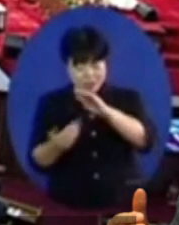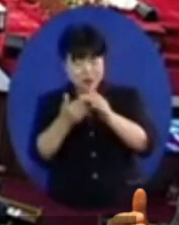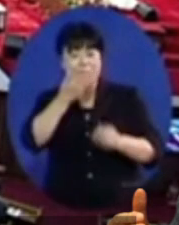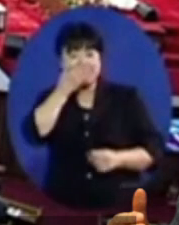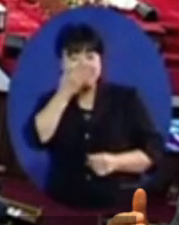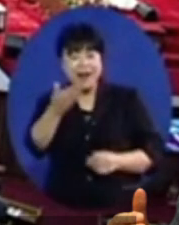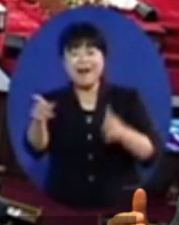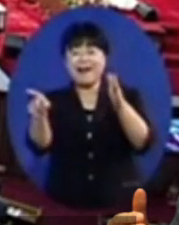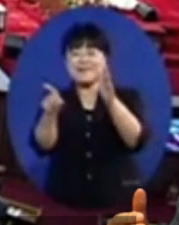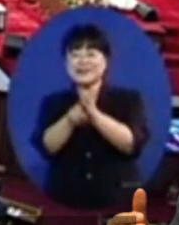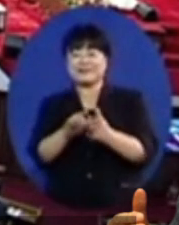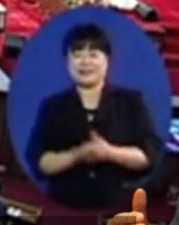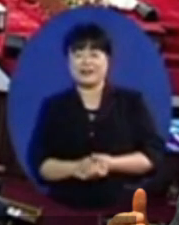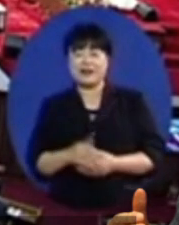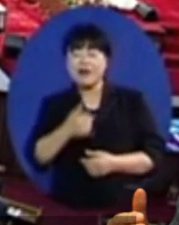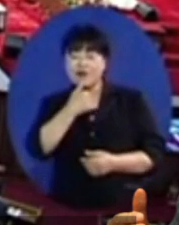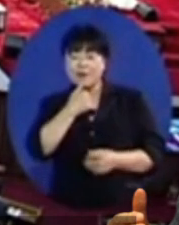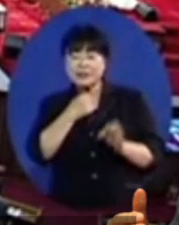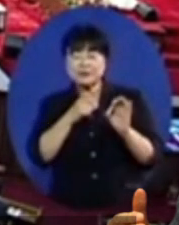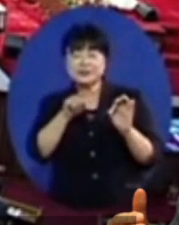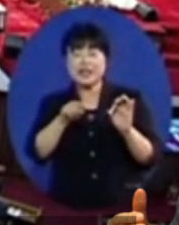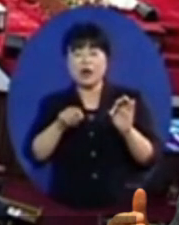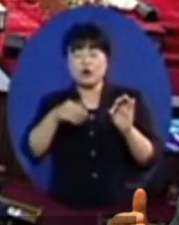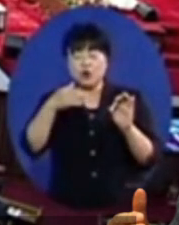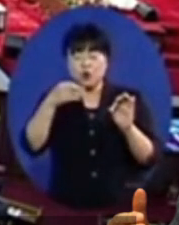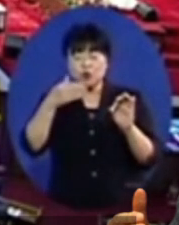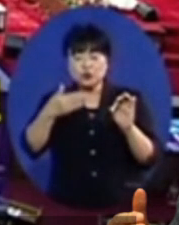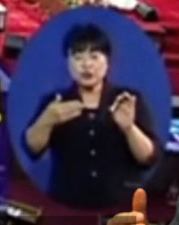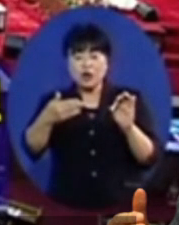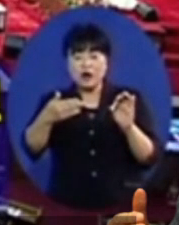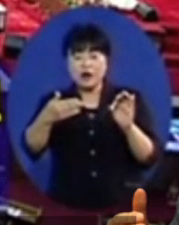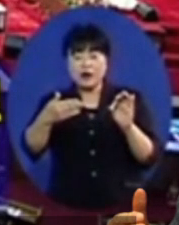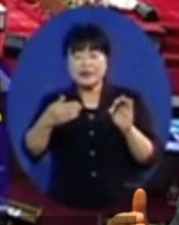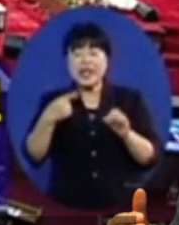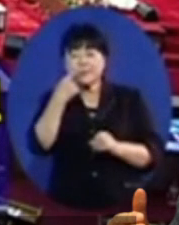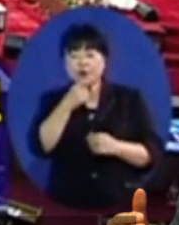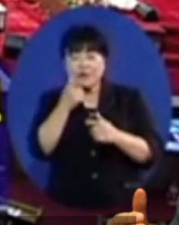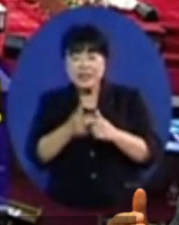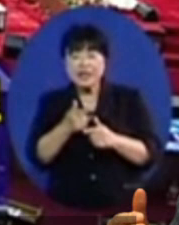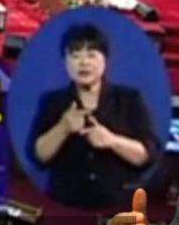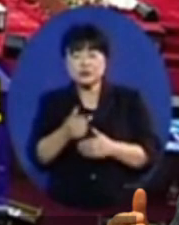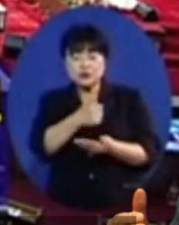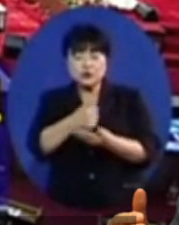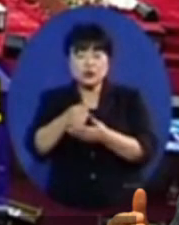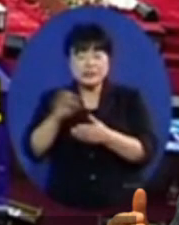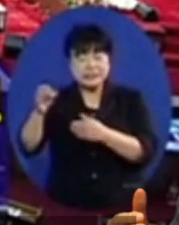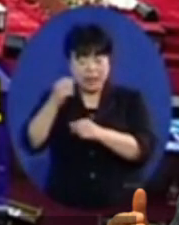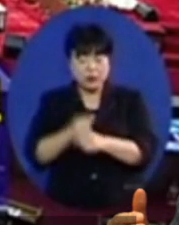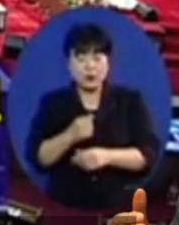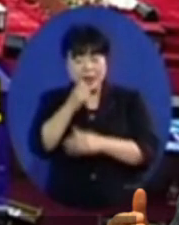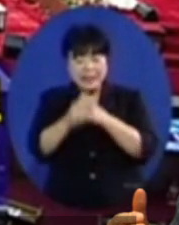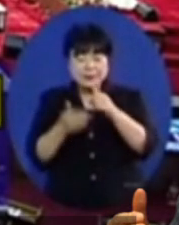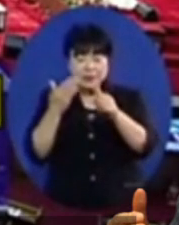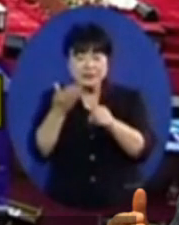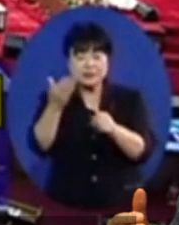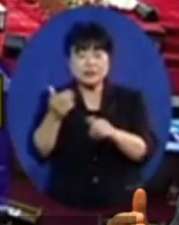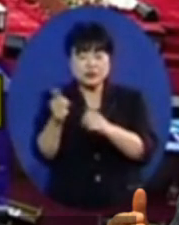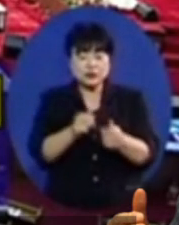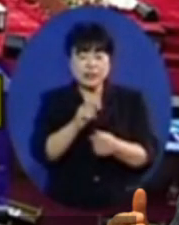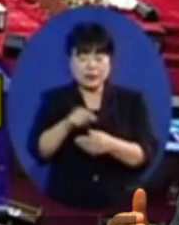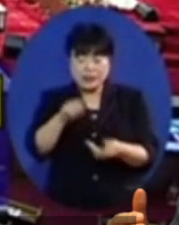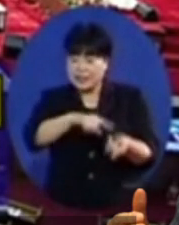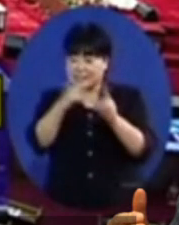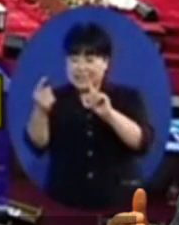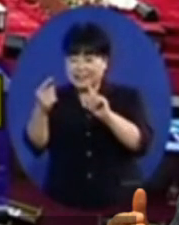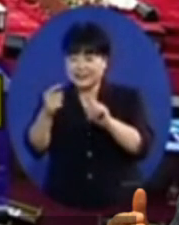것입니다. 로마서 10장 9절로 10절에 내가 만일 내 입으로 예수를 주로 시인하며 또 하나님께서 그를 죽은 자 가운데서